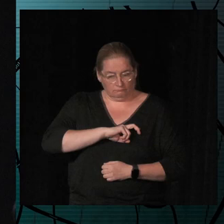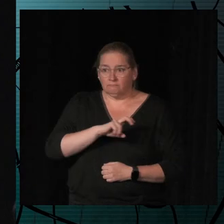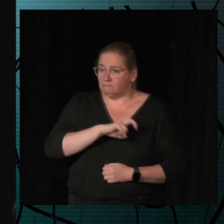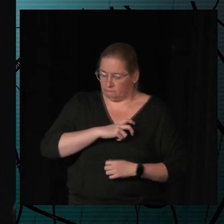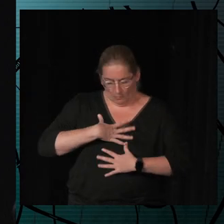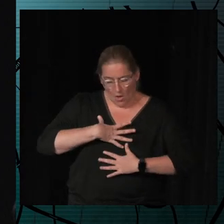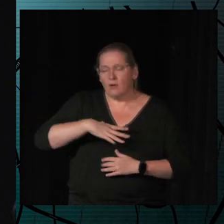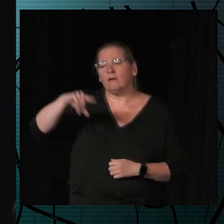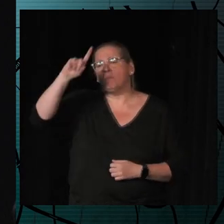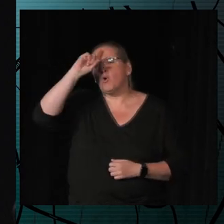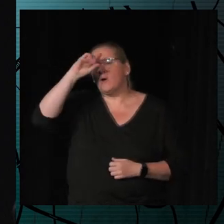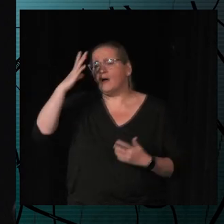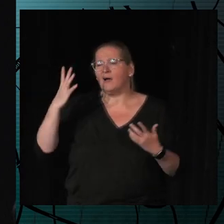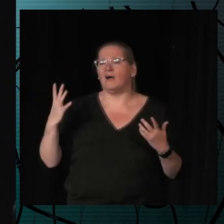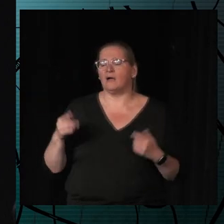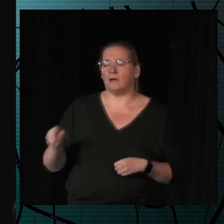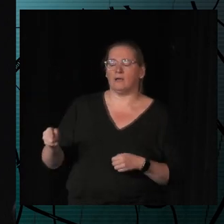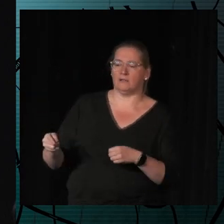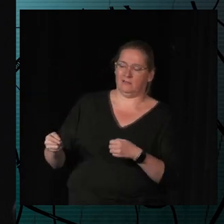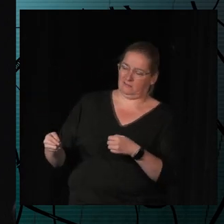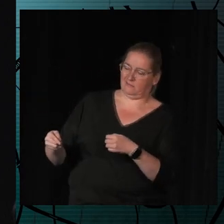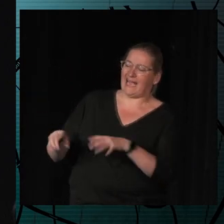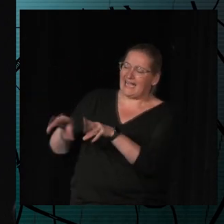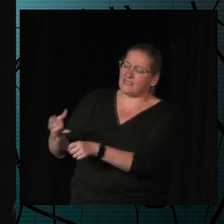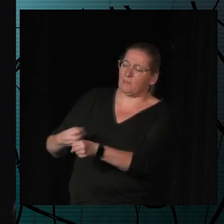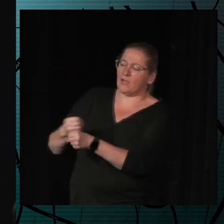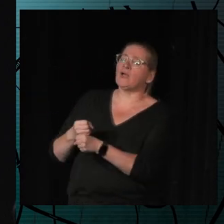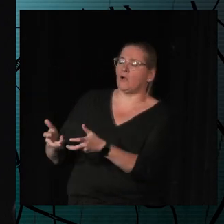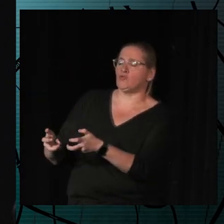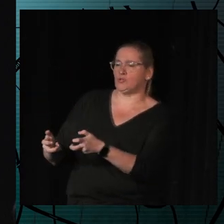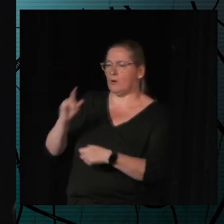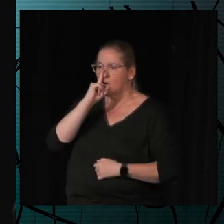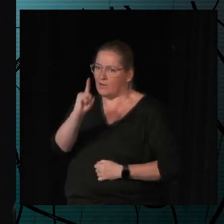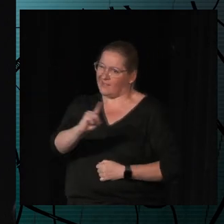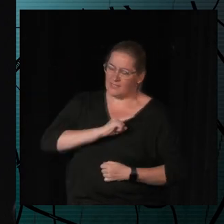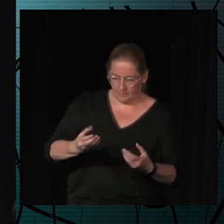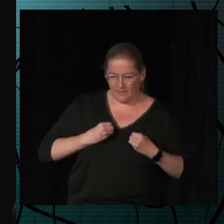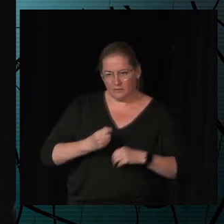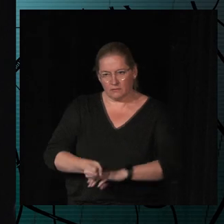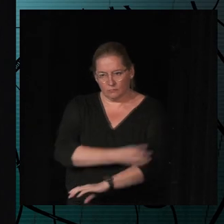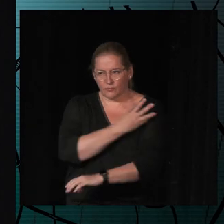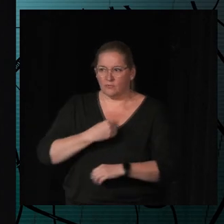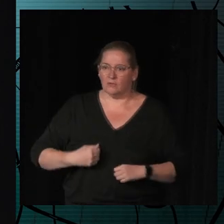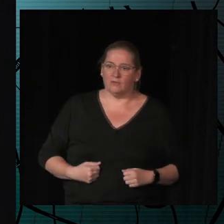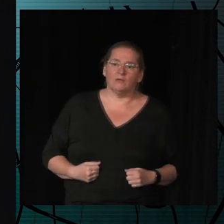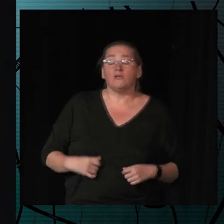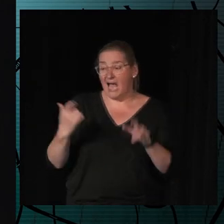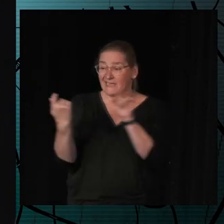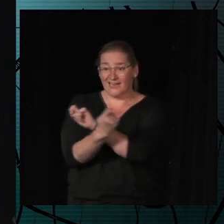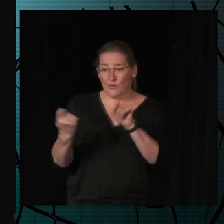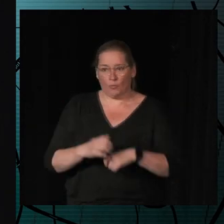est dans quelque chose que l'équipe veut absolument terrifiant et avec des il y a moins de dialogue là ah il y a beaucoup moins de